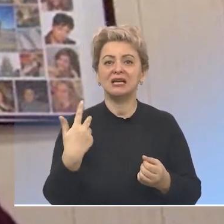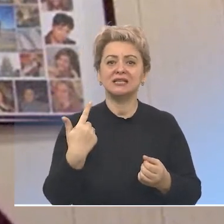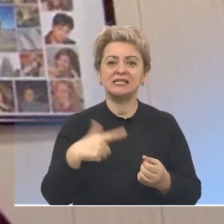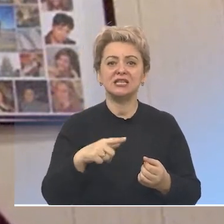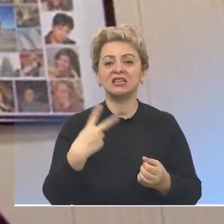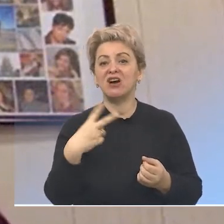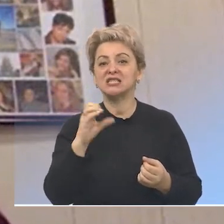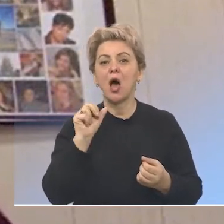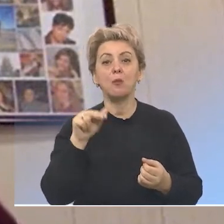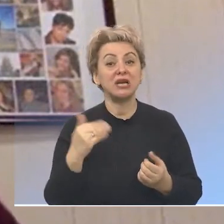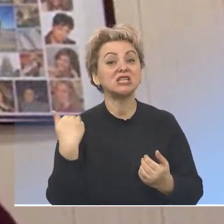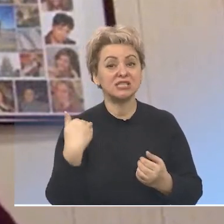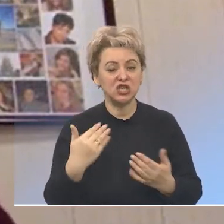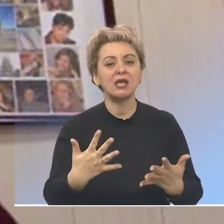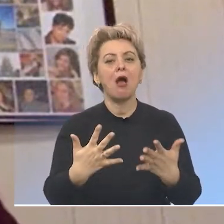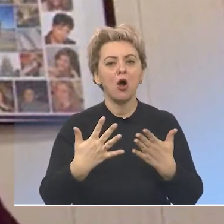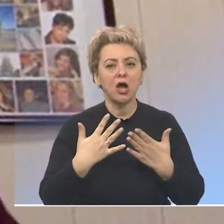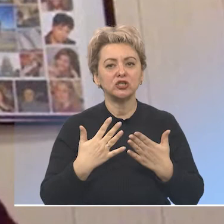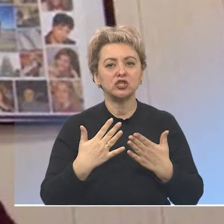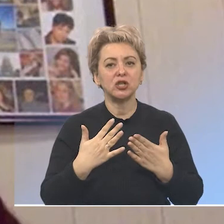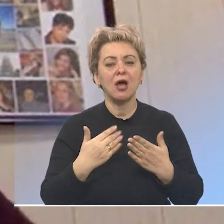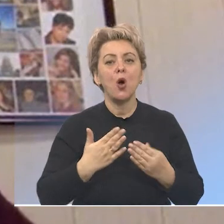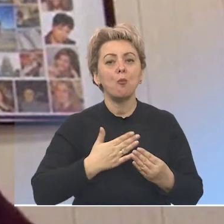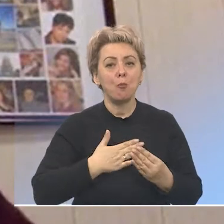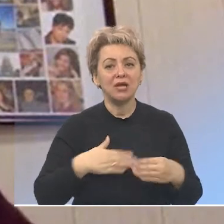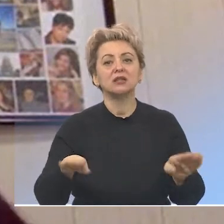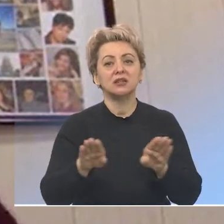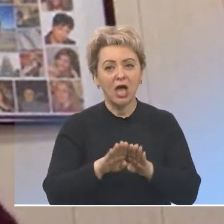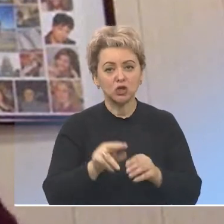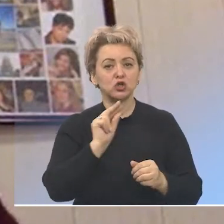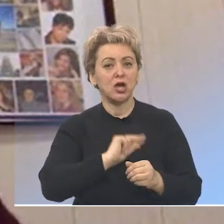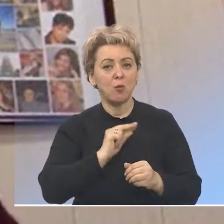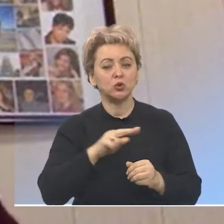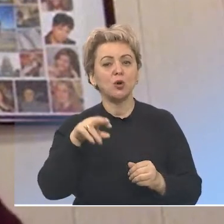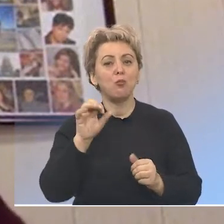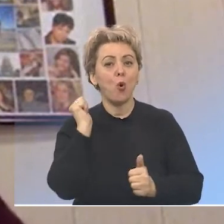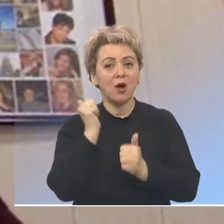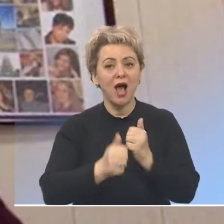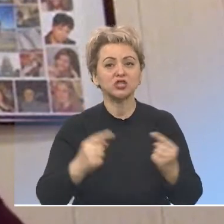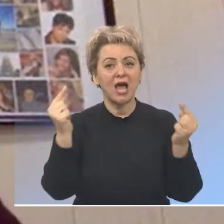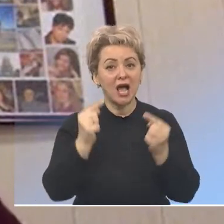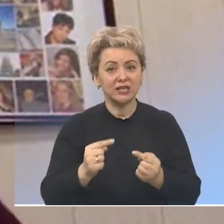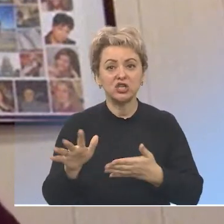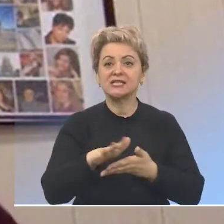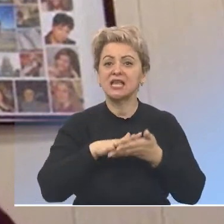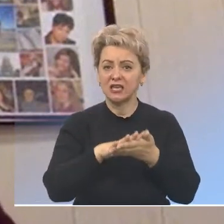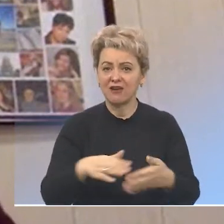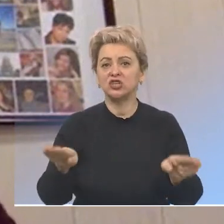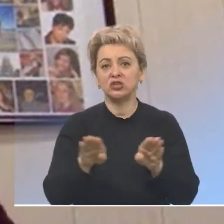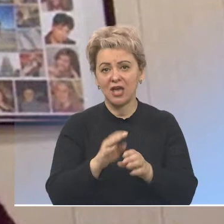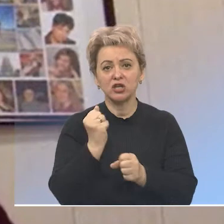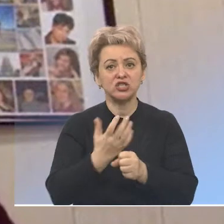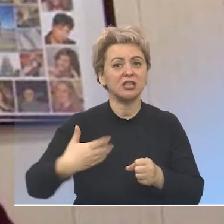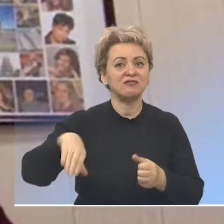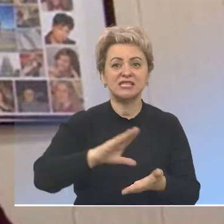где-то 20 апреля, здесь, конечно, мы точно так же работаем по каждой конкретной заявке, и так